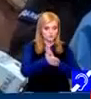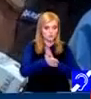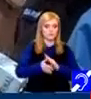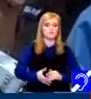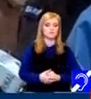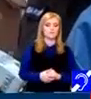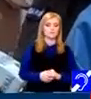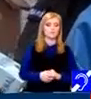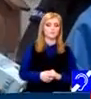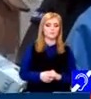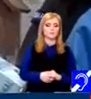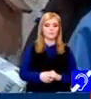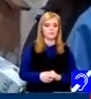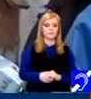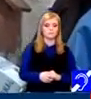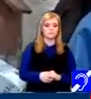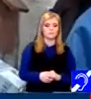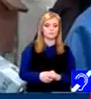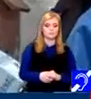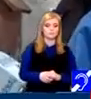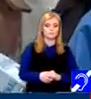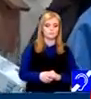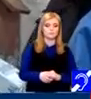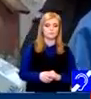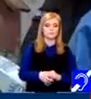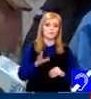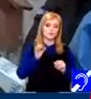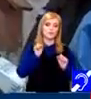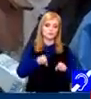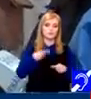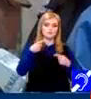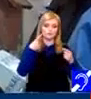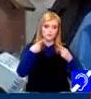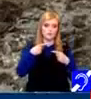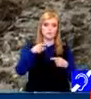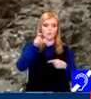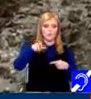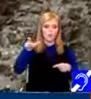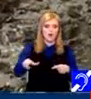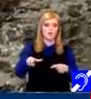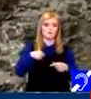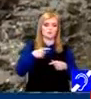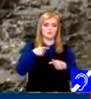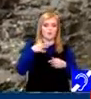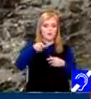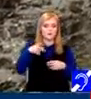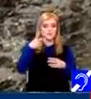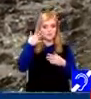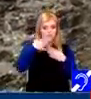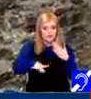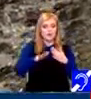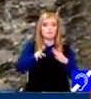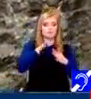în acest moment, ar ceda în așa fel încât să vorbim cu oamenii și să-i conștientizăm că trebuie să plece. Această evacuare în